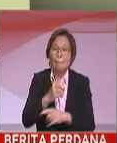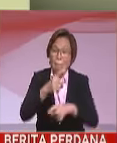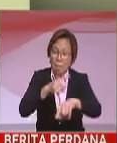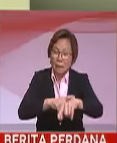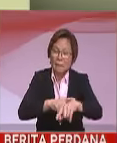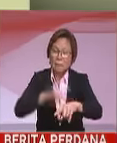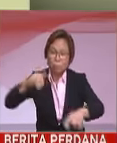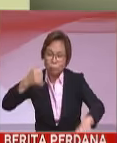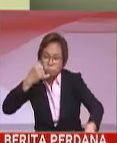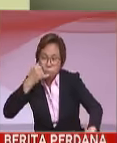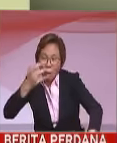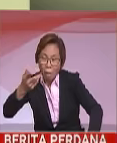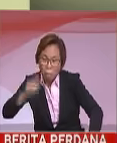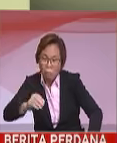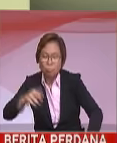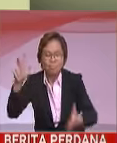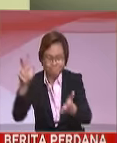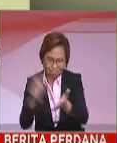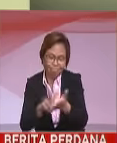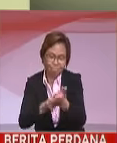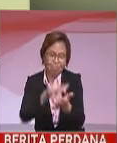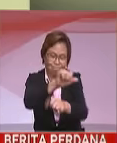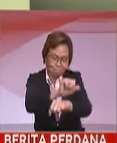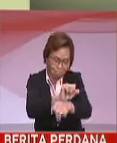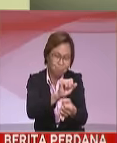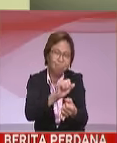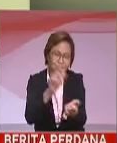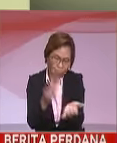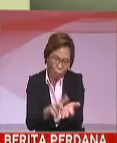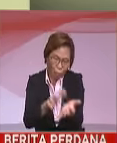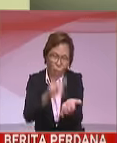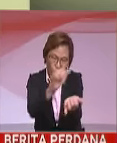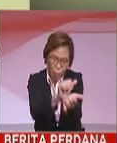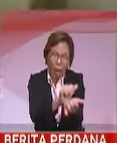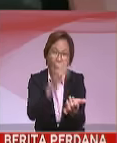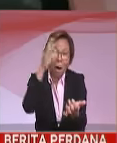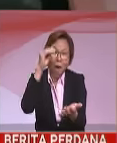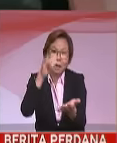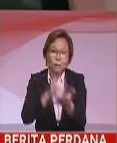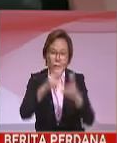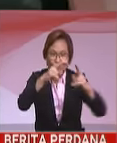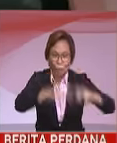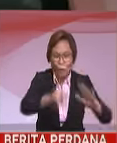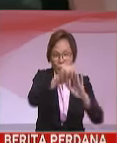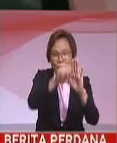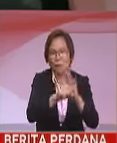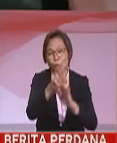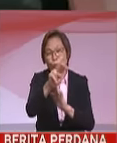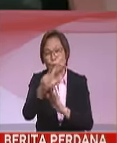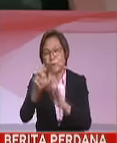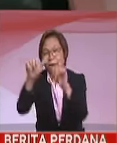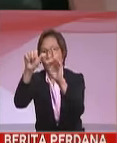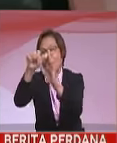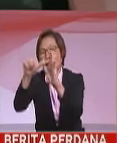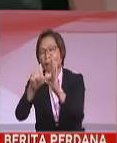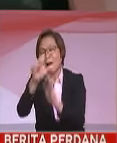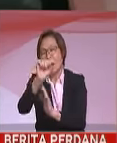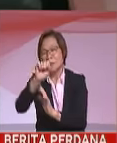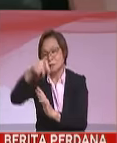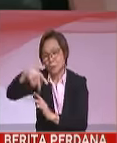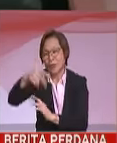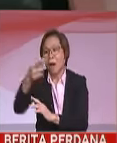ketika dihubungi RTM mengesahkan penahanan lelaki terbabit. Siasatan dibuat mengikut Seksyen 23 Akta